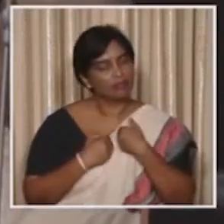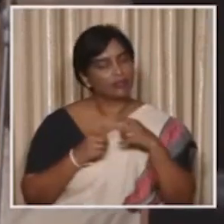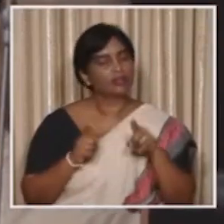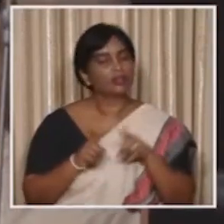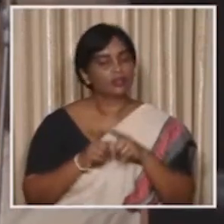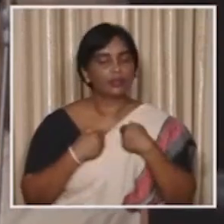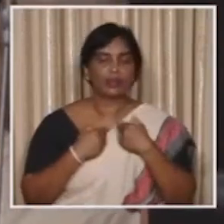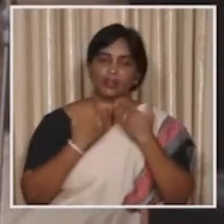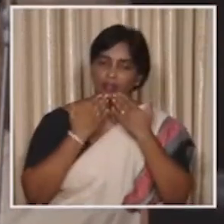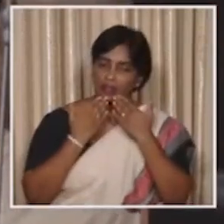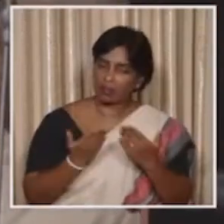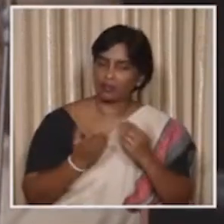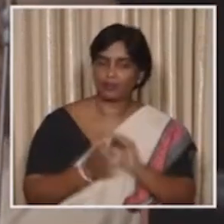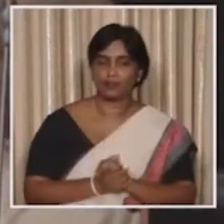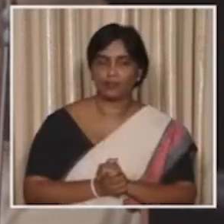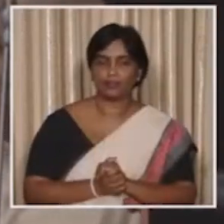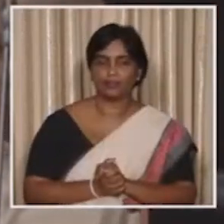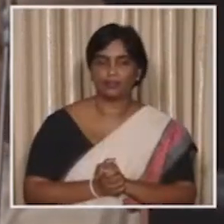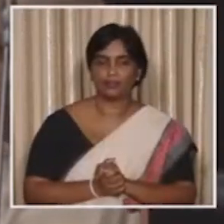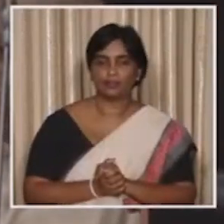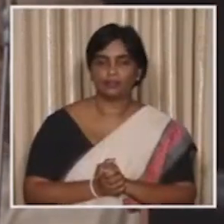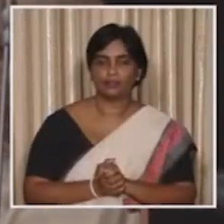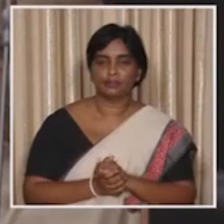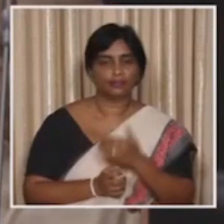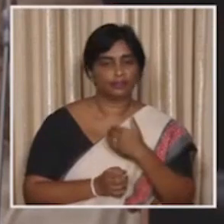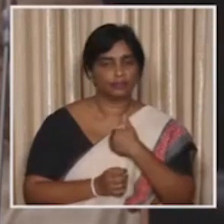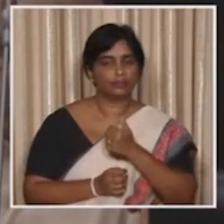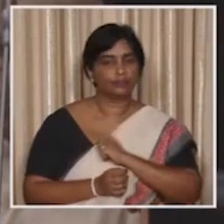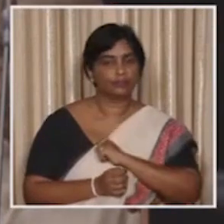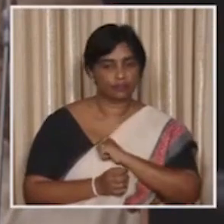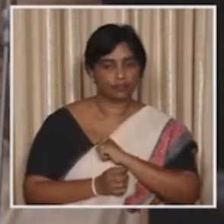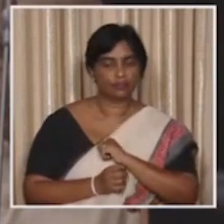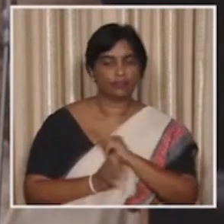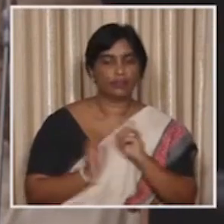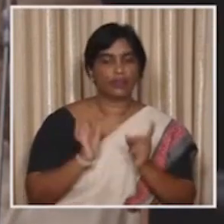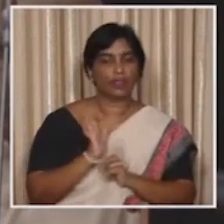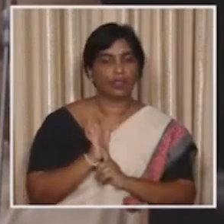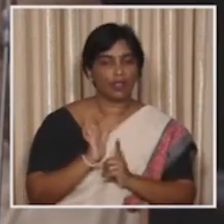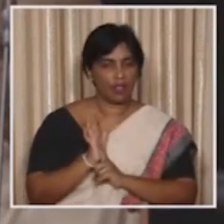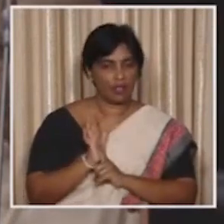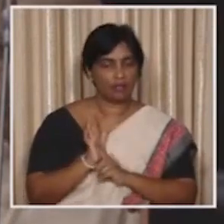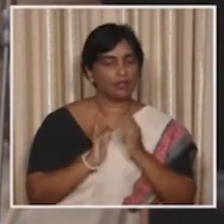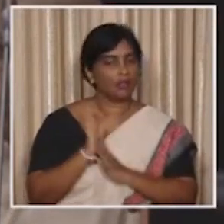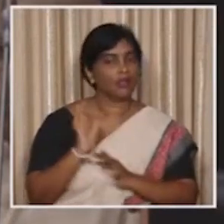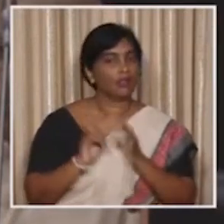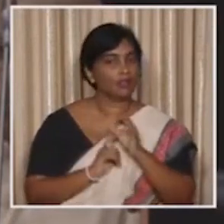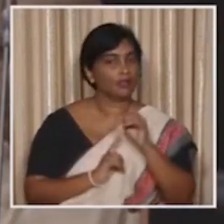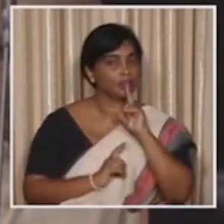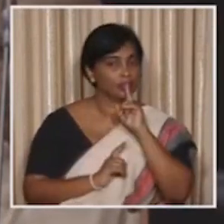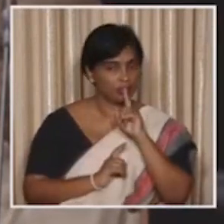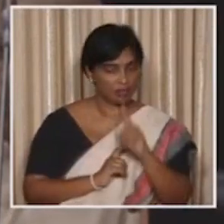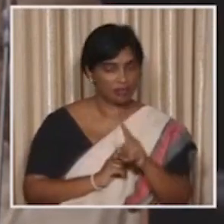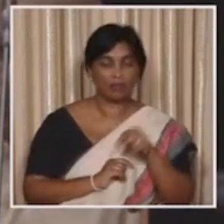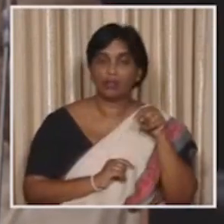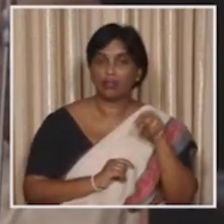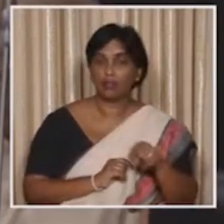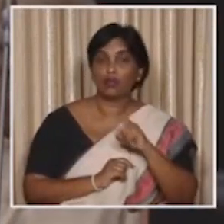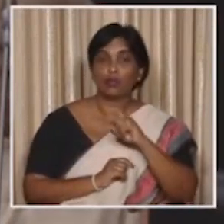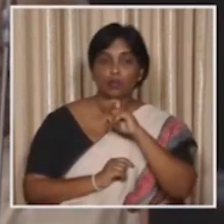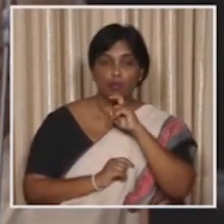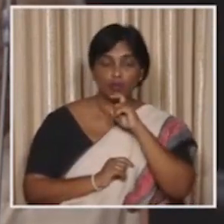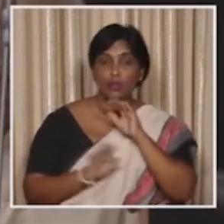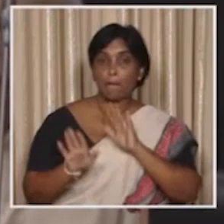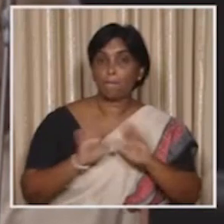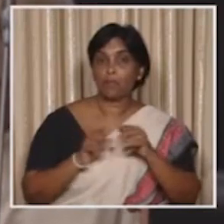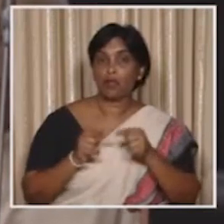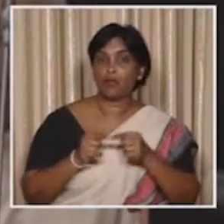වගේම ස්තුතිවන්ත වෙනවා. මම කැමති අපේ ලක්ෂ්මන් කිරියල්ල මන්ත්‍රීතුමා කිව්වා දැන් උසාවිය